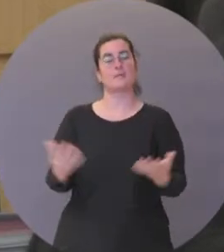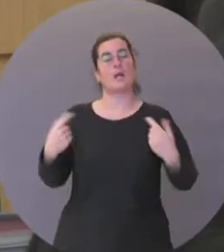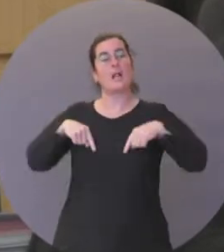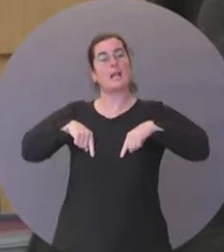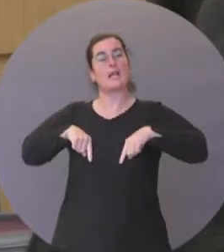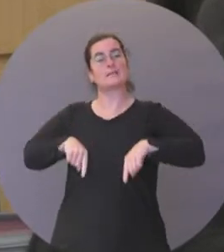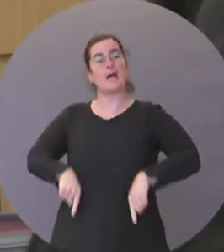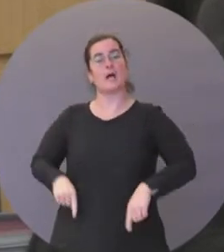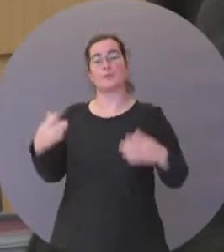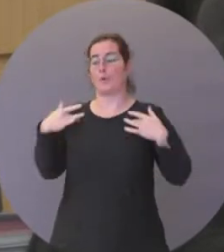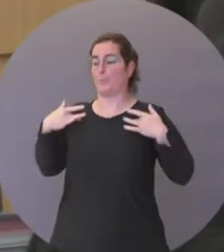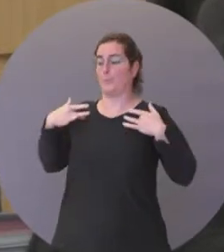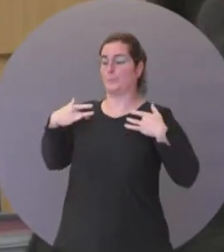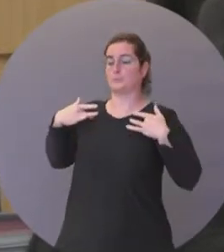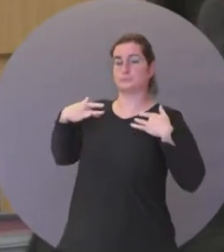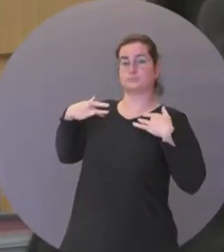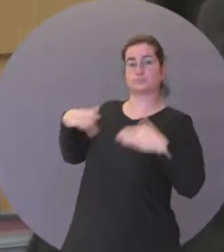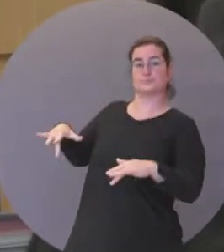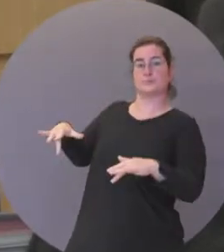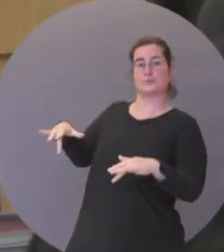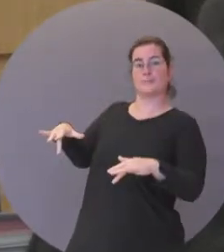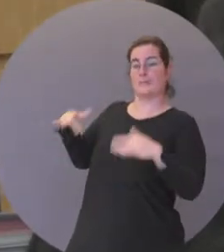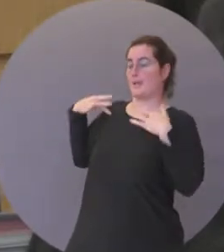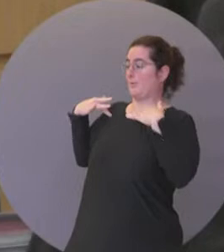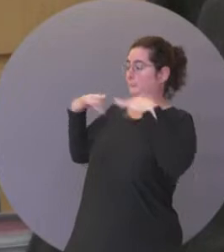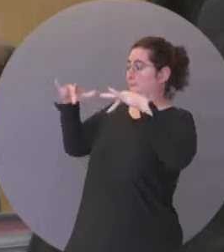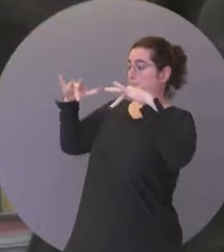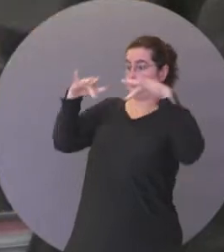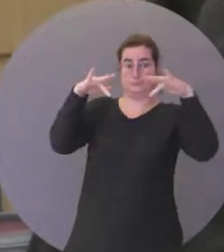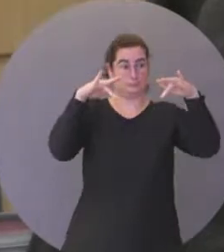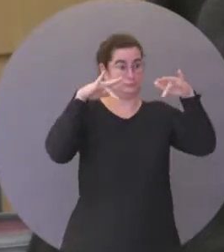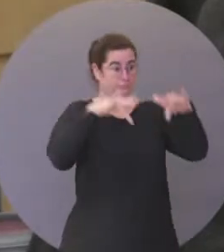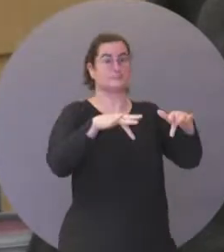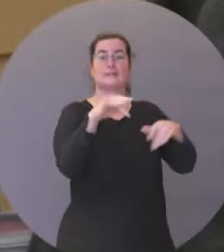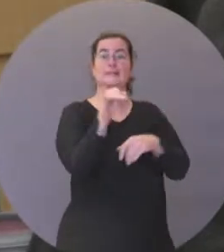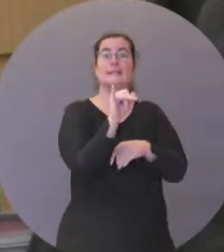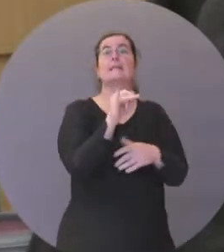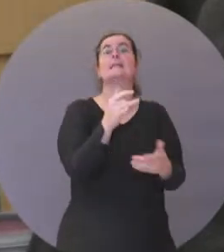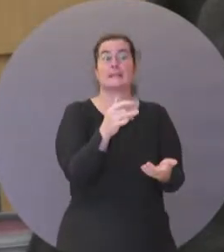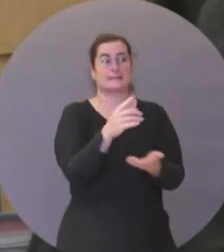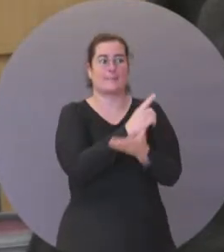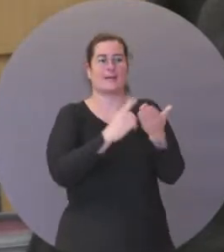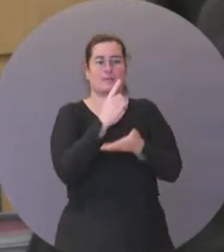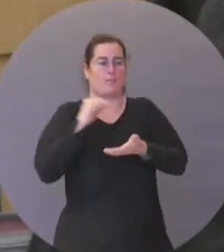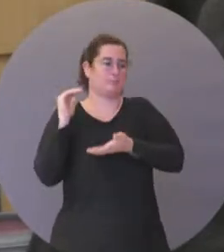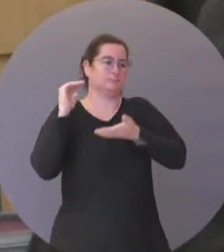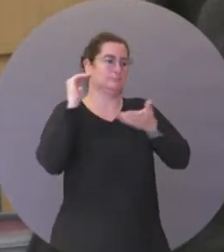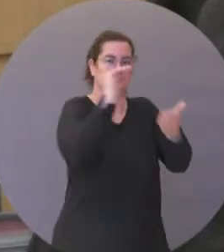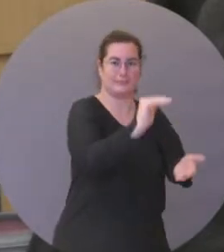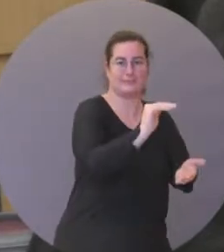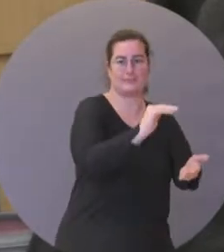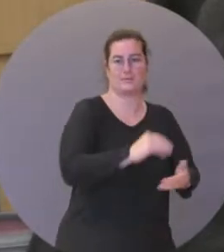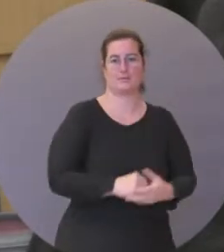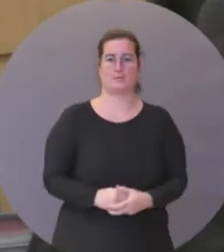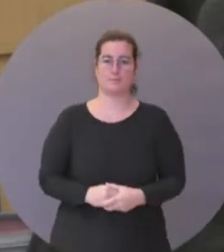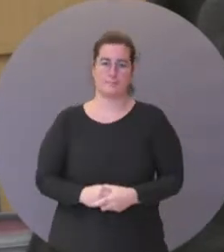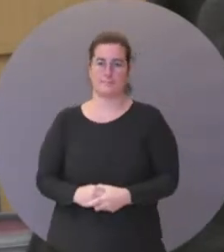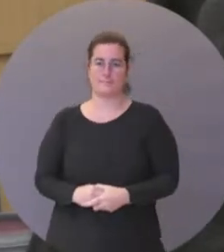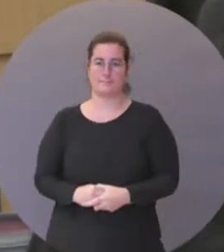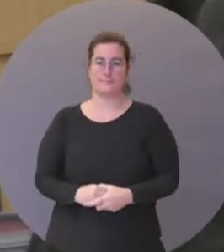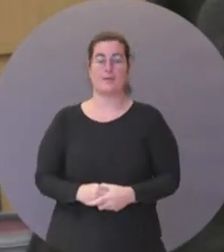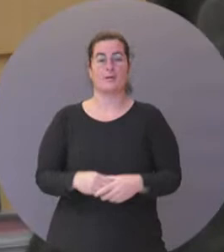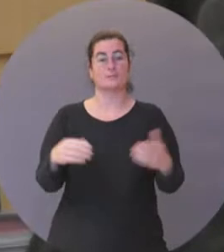c'est bien nos départements qu'il charge c'est très forme sert et forme